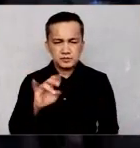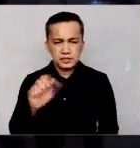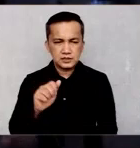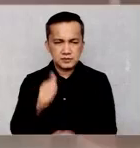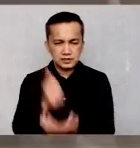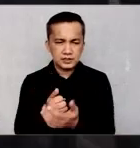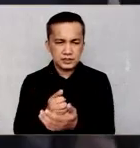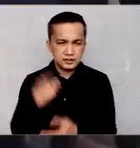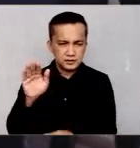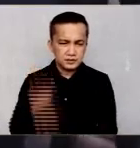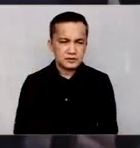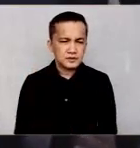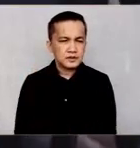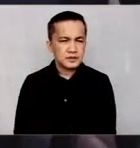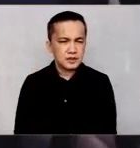I object.